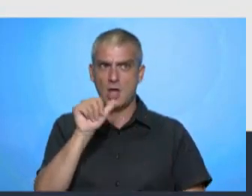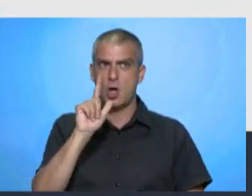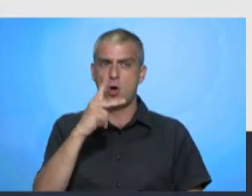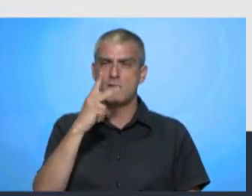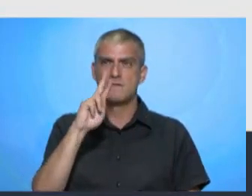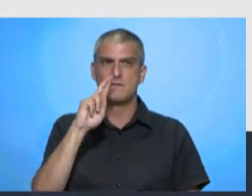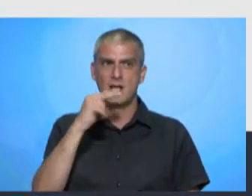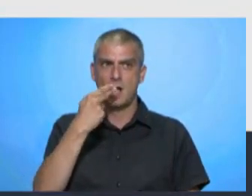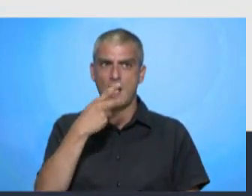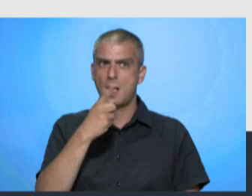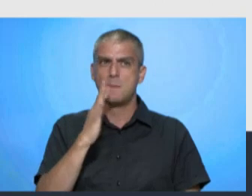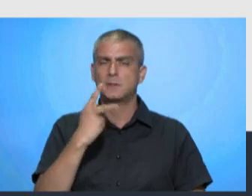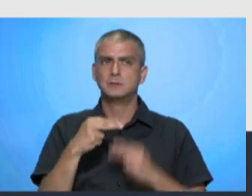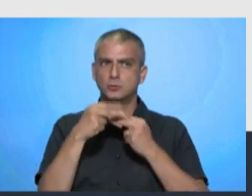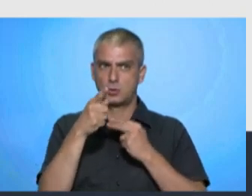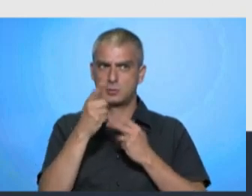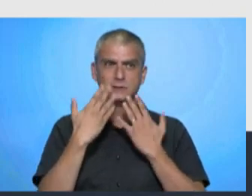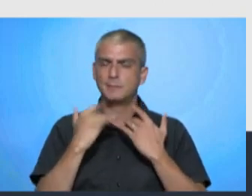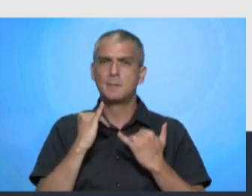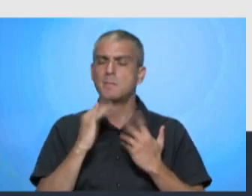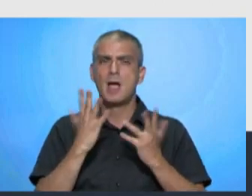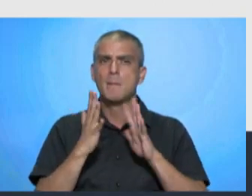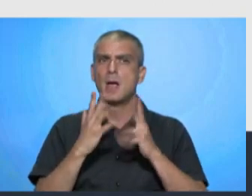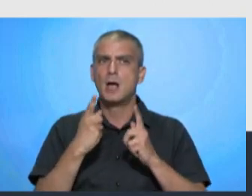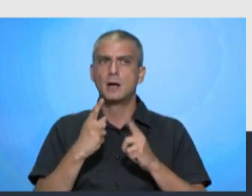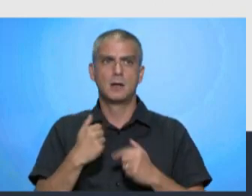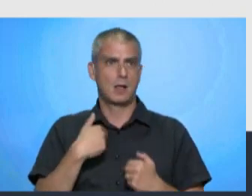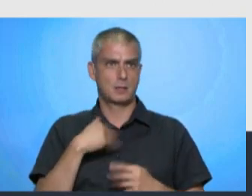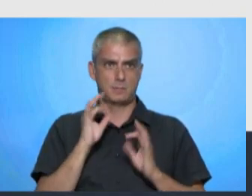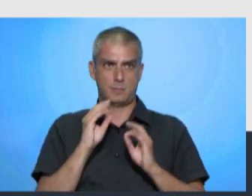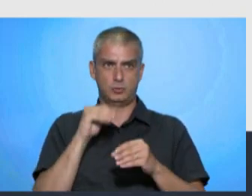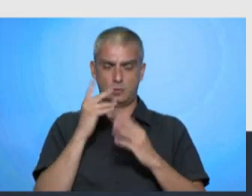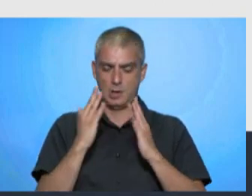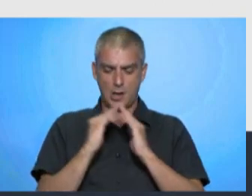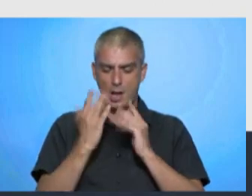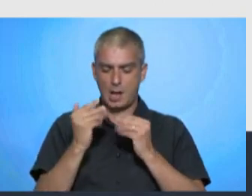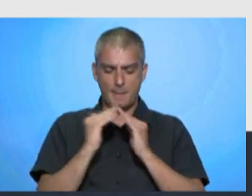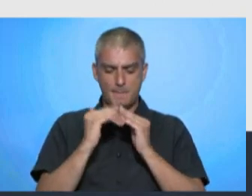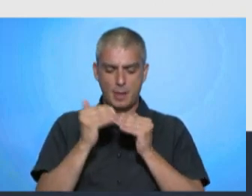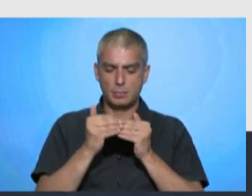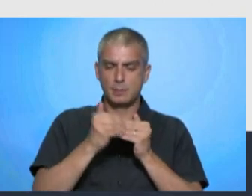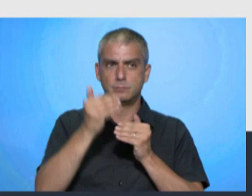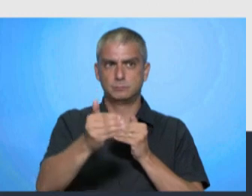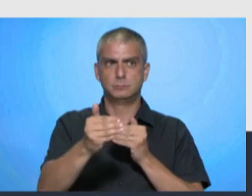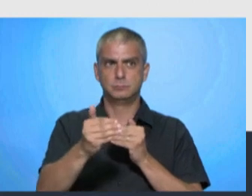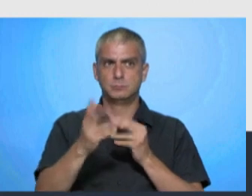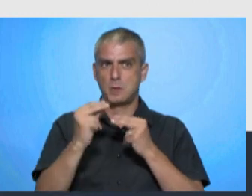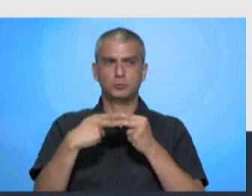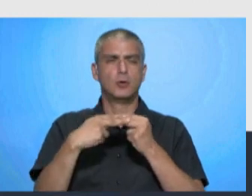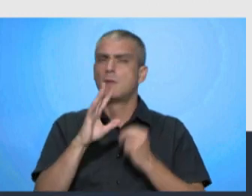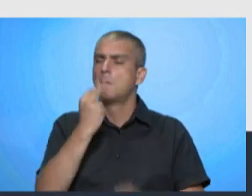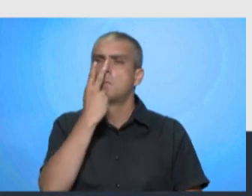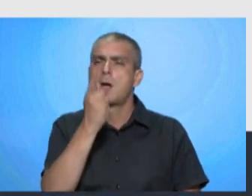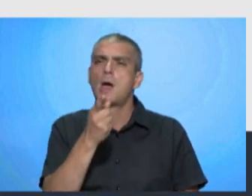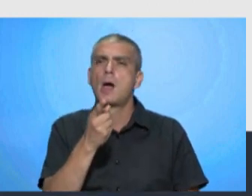לאופירה, מה זה בשכנות? תדריק קצת, איפה בערך? אני ממש גרה כמה בתים משם, ממש קרוב. מה ראית